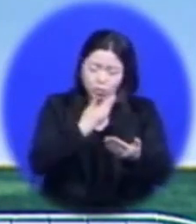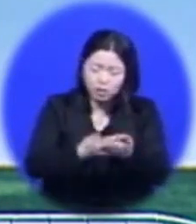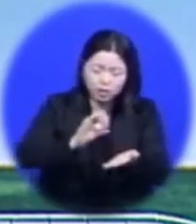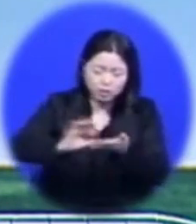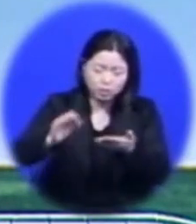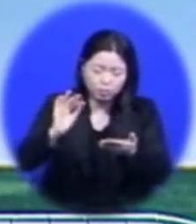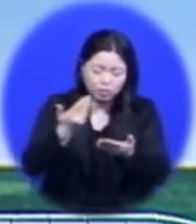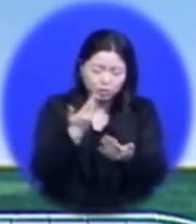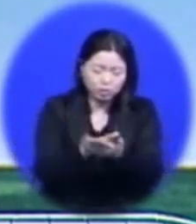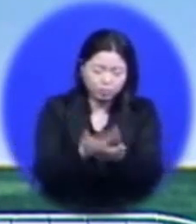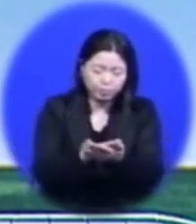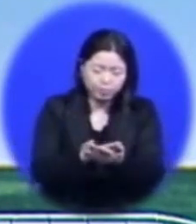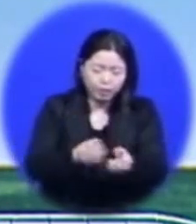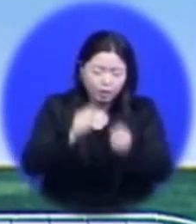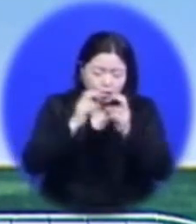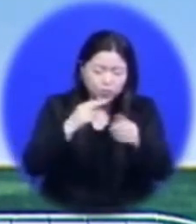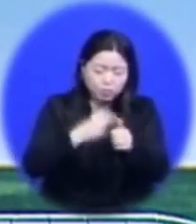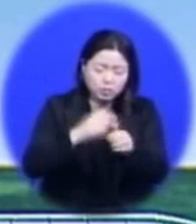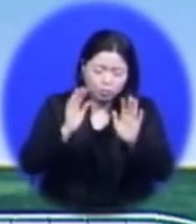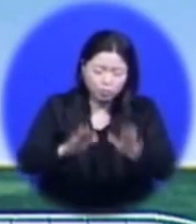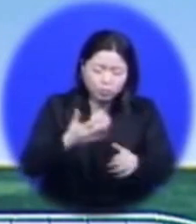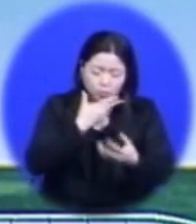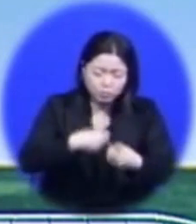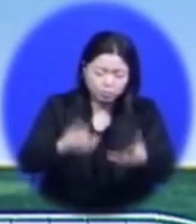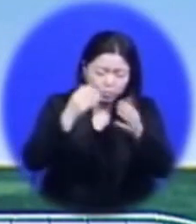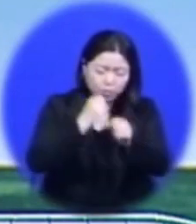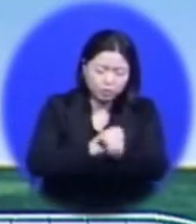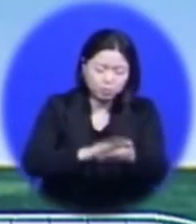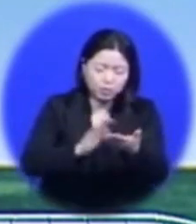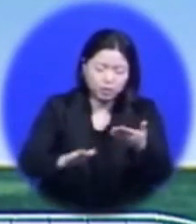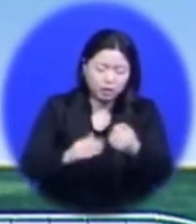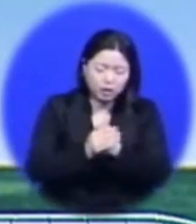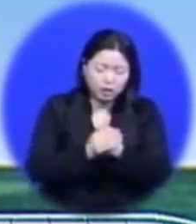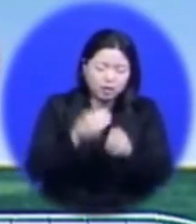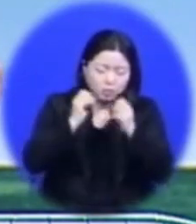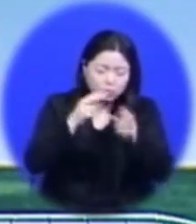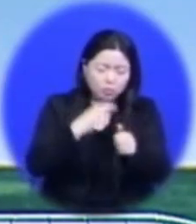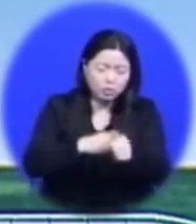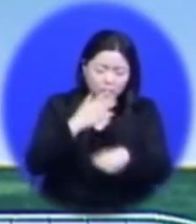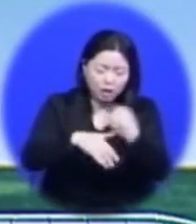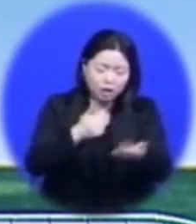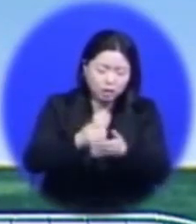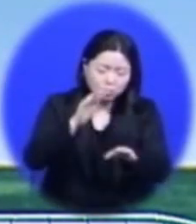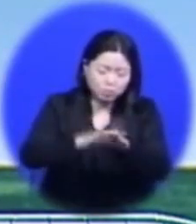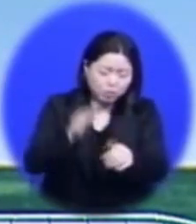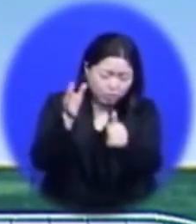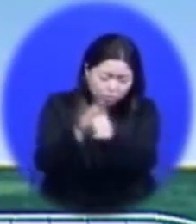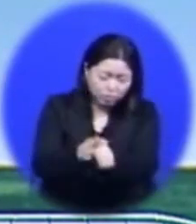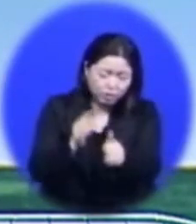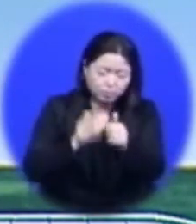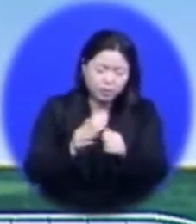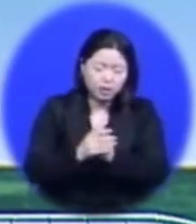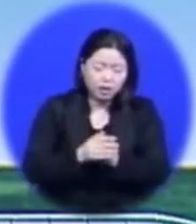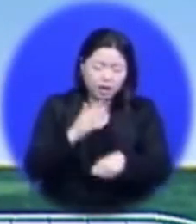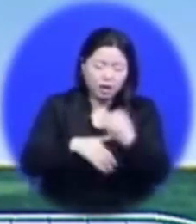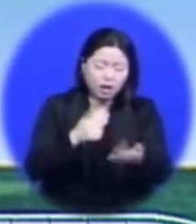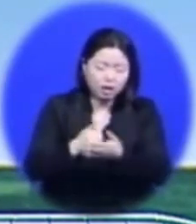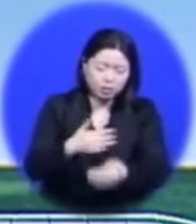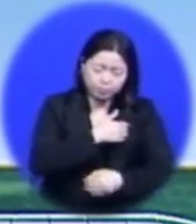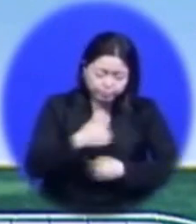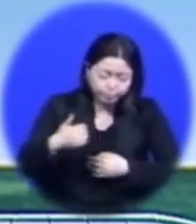해주시옵소서. 선교사님들을 오늘도 축복합니다. 선교사님들을 하나님의 손에 부탁합니다. 하나님의 능하신